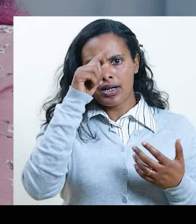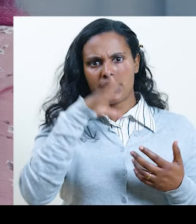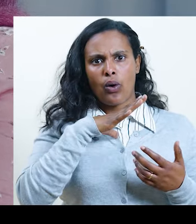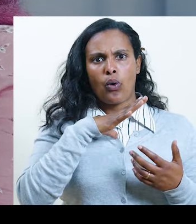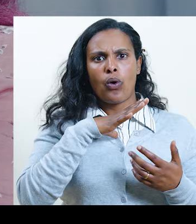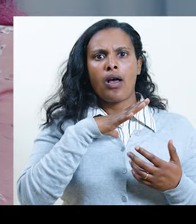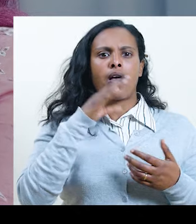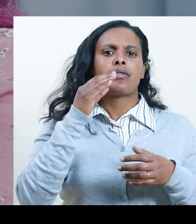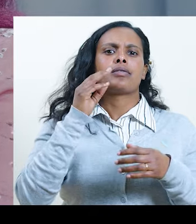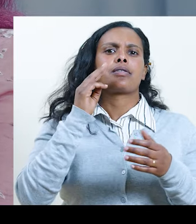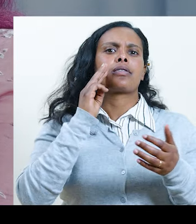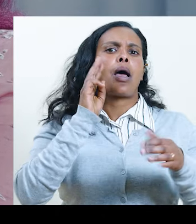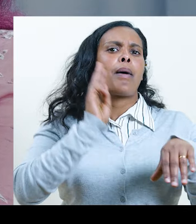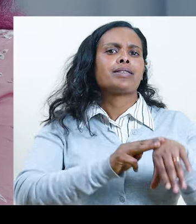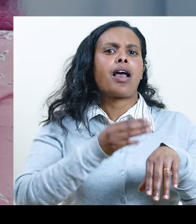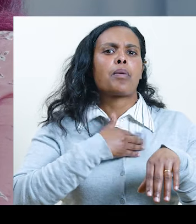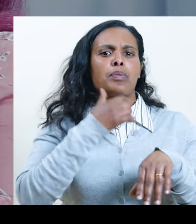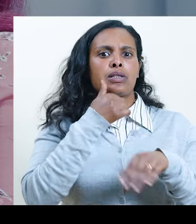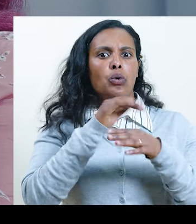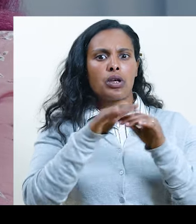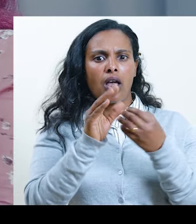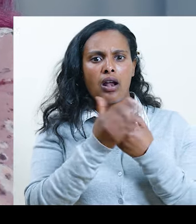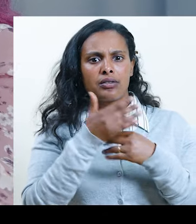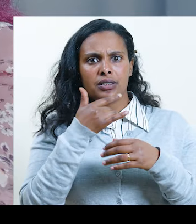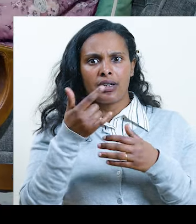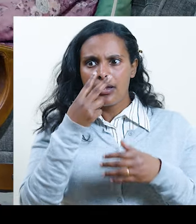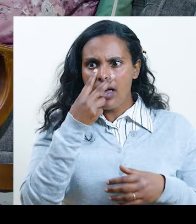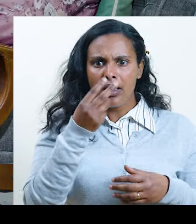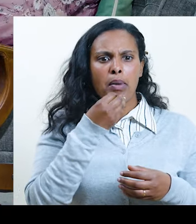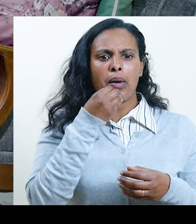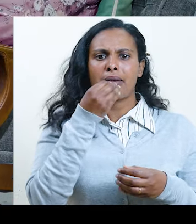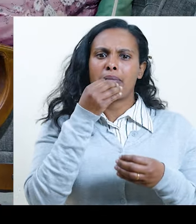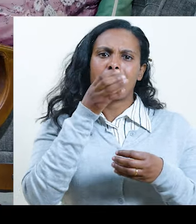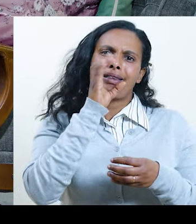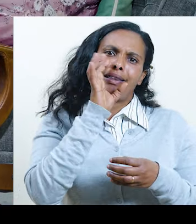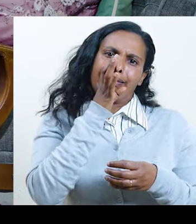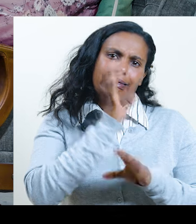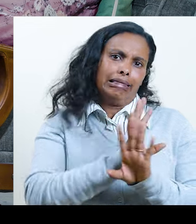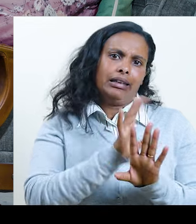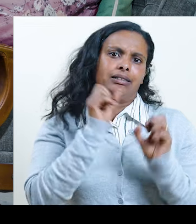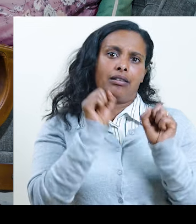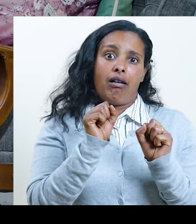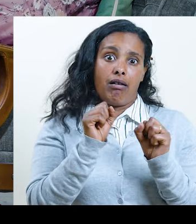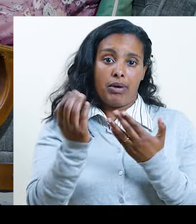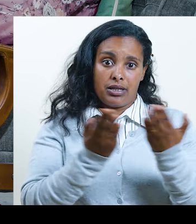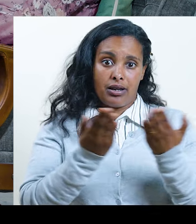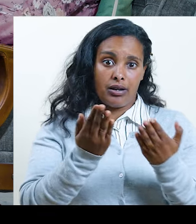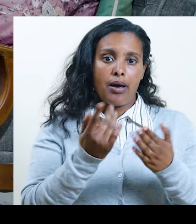ምክንያቱም አንድ ሰው ጠባሳ ያለባትን ሴት በጣም በዚህ ሁኔታ ያለችን ሴት ይያየ መብላት መጠጣት ላይፈልግ ይችላል